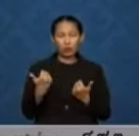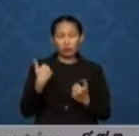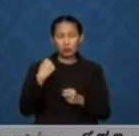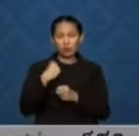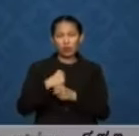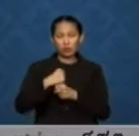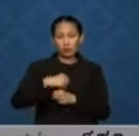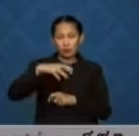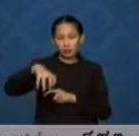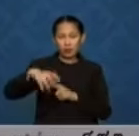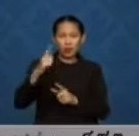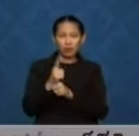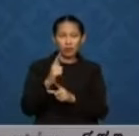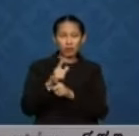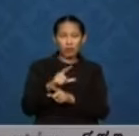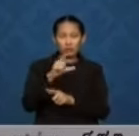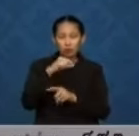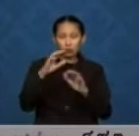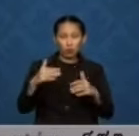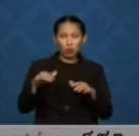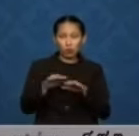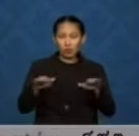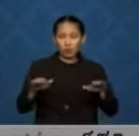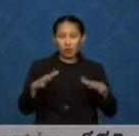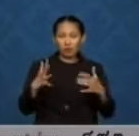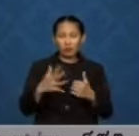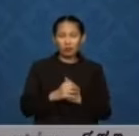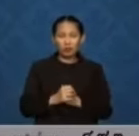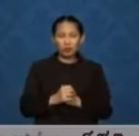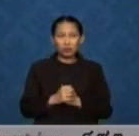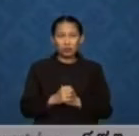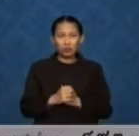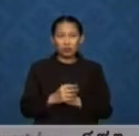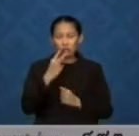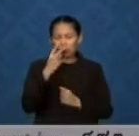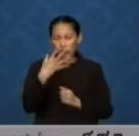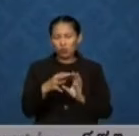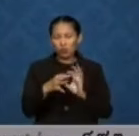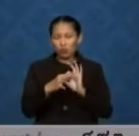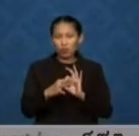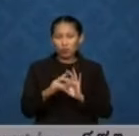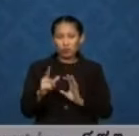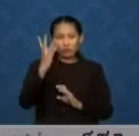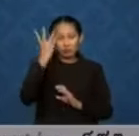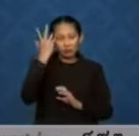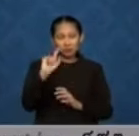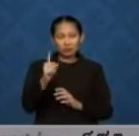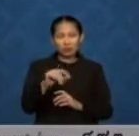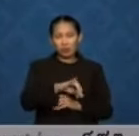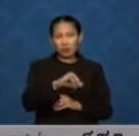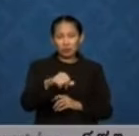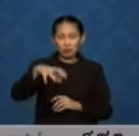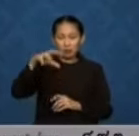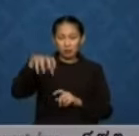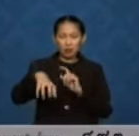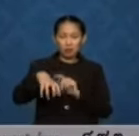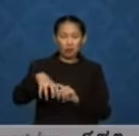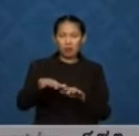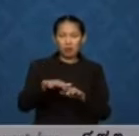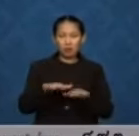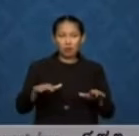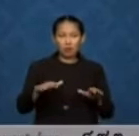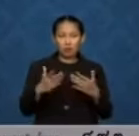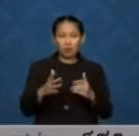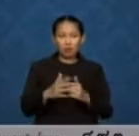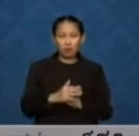คารสำหรับเลี้ยงนกแอ่นที่ไม่ได้มาตรฐานอยู่หลายแห่งซึ่งก็มีความเป็นห่วงค่ะเป็นกังวลว่าอาคารที่สร้างจะไม่ได้มาตรฐ